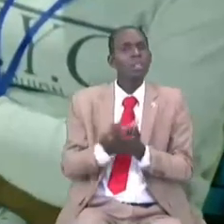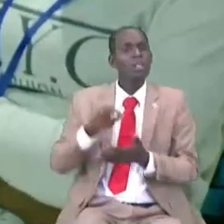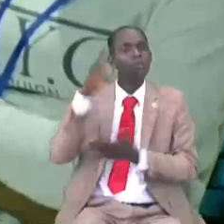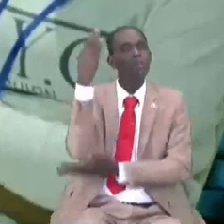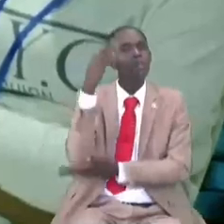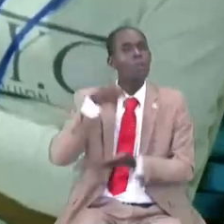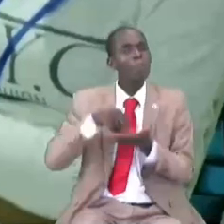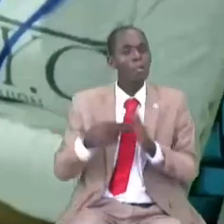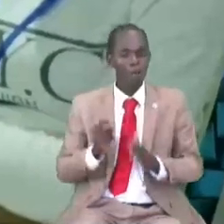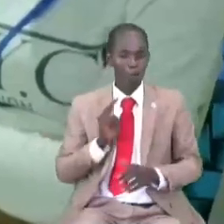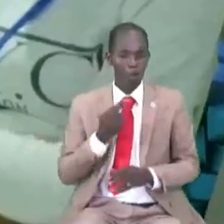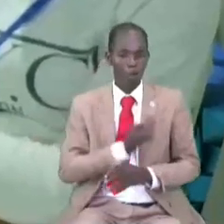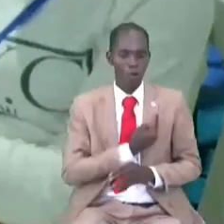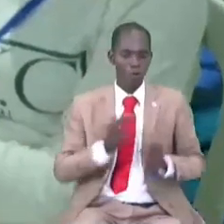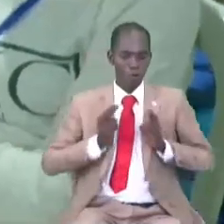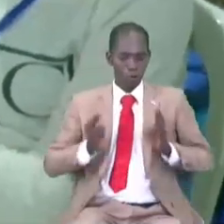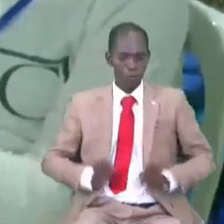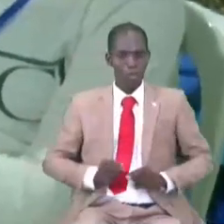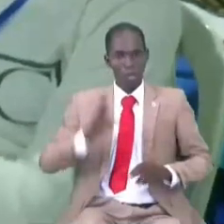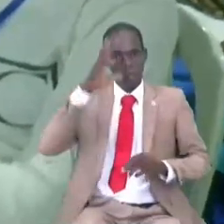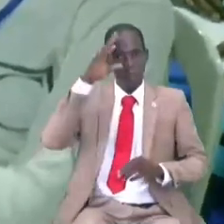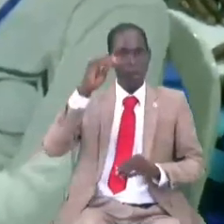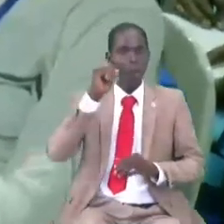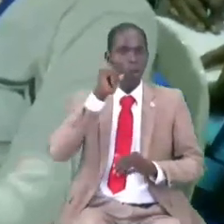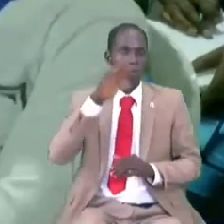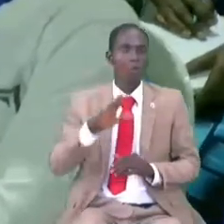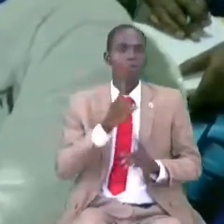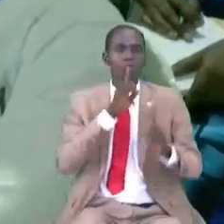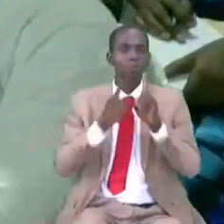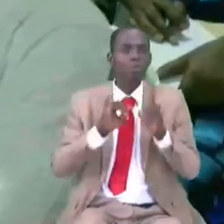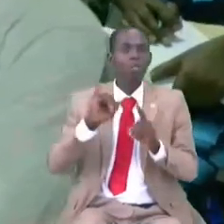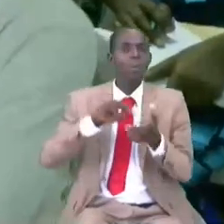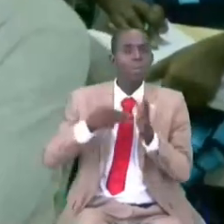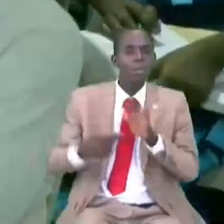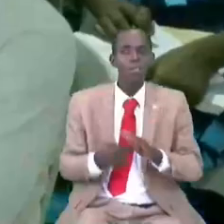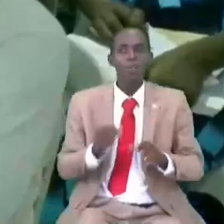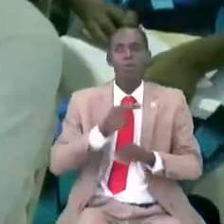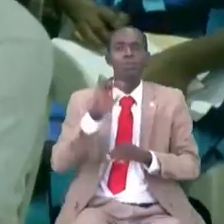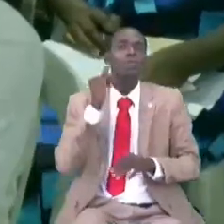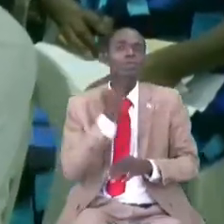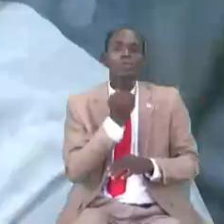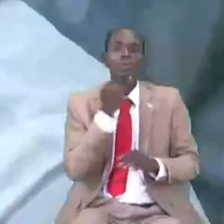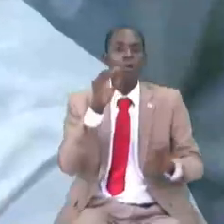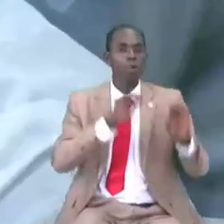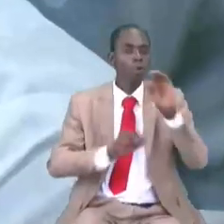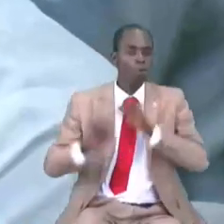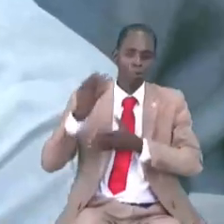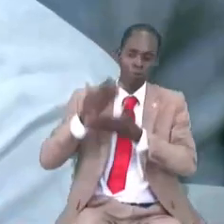L'arbre, il parlait donc d'Israël. Ô génération de vipères, qui vous a appris à fuir la colère à